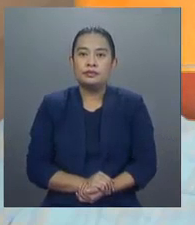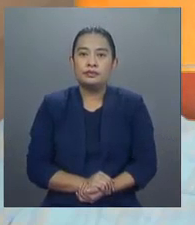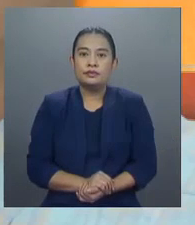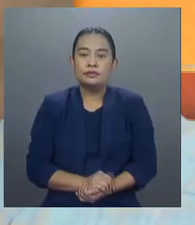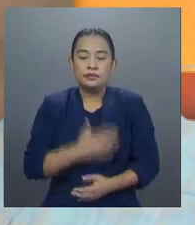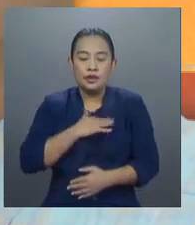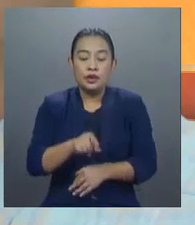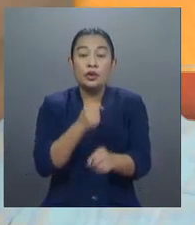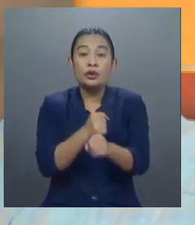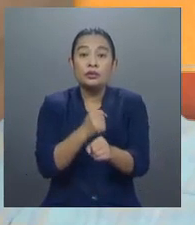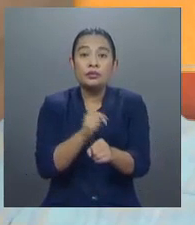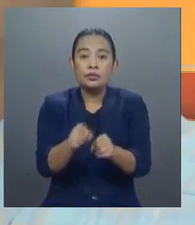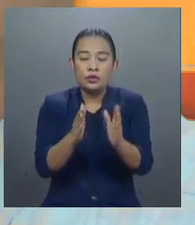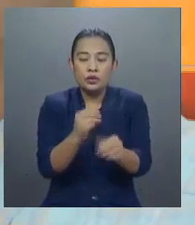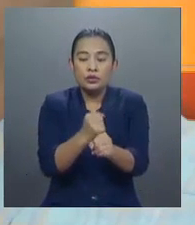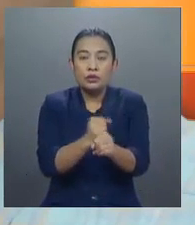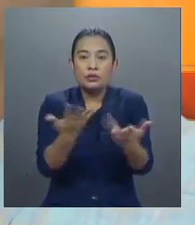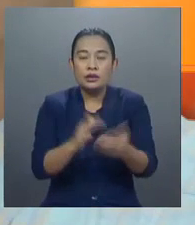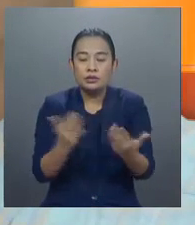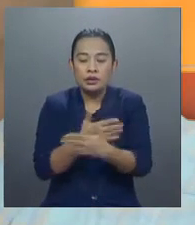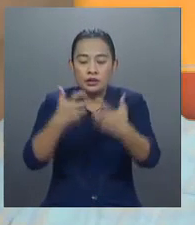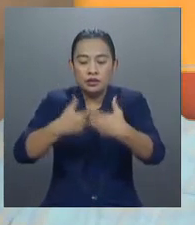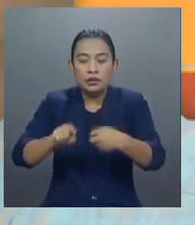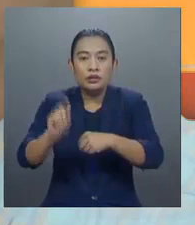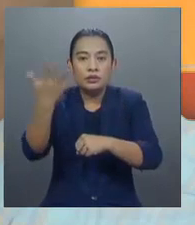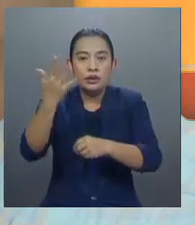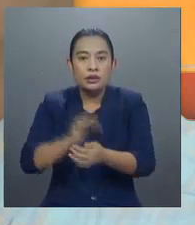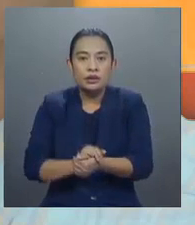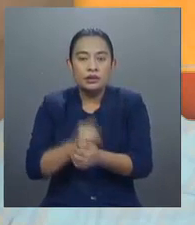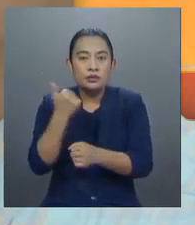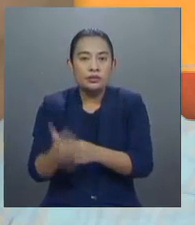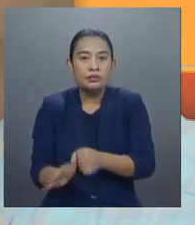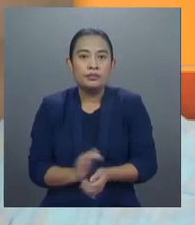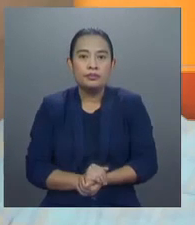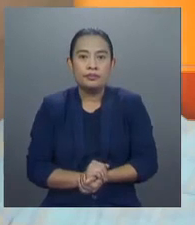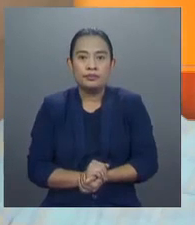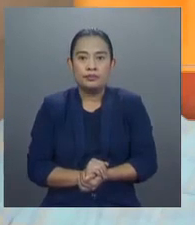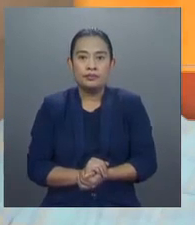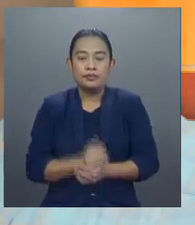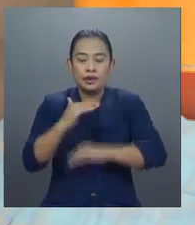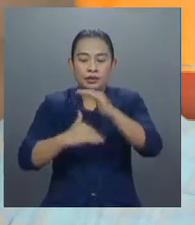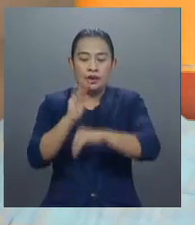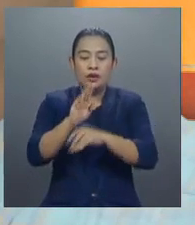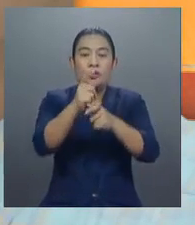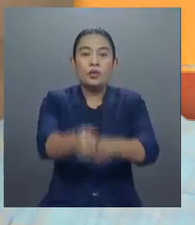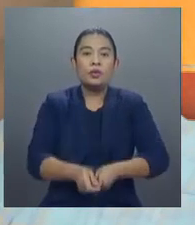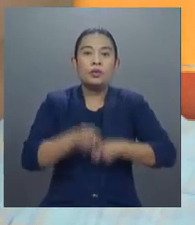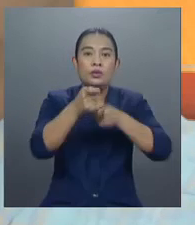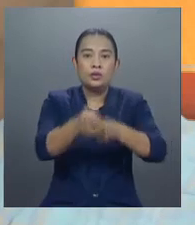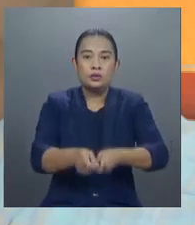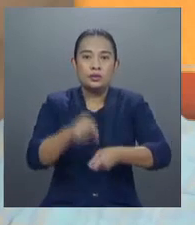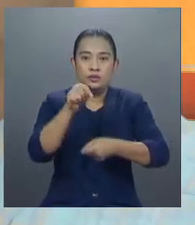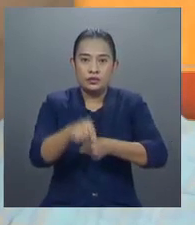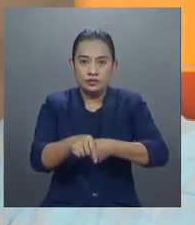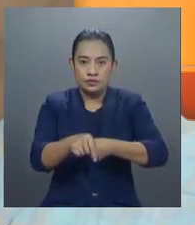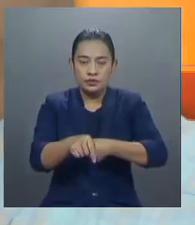ไม่มีเครื่องจักรกลการเกษตรที่จะมาทดแทนได้ในกรณีเหล่านี้เนี่ยมันก็จะทำให้การเติบโตภาคการเกษตรเนี่ยชะงักอย่างลงไปอีกนะแล้วก็จะไปกระทบ